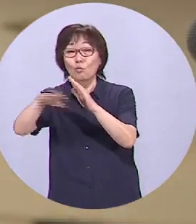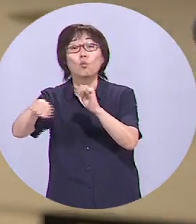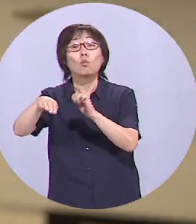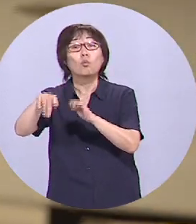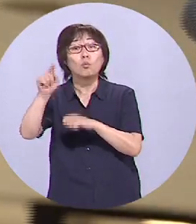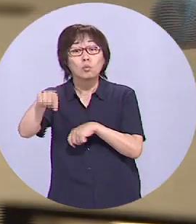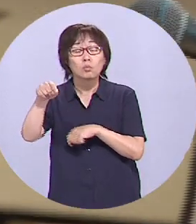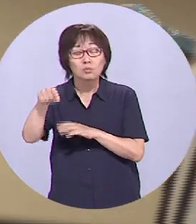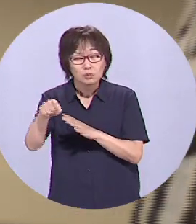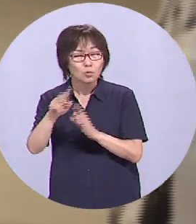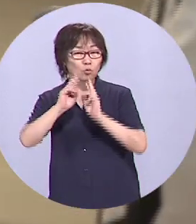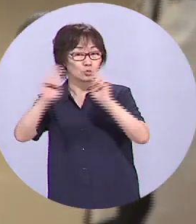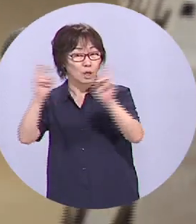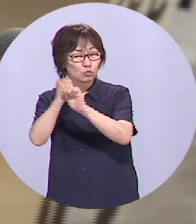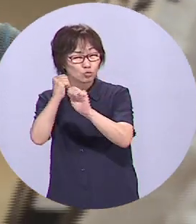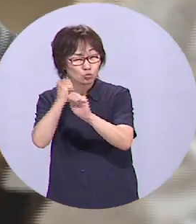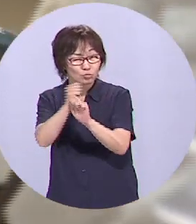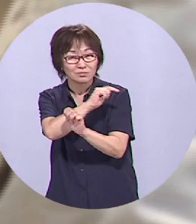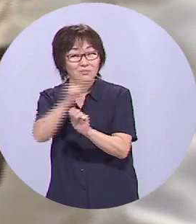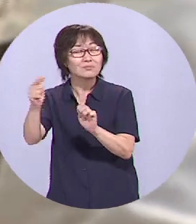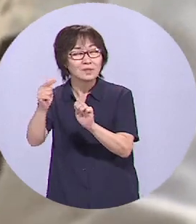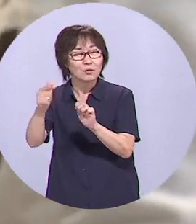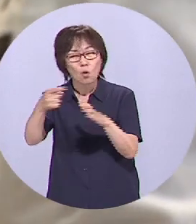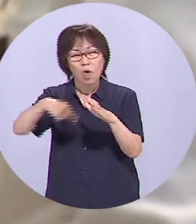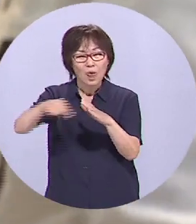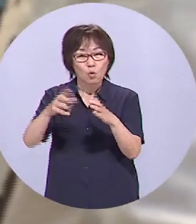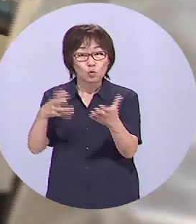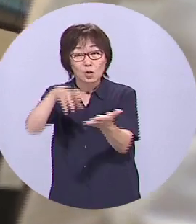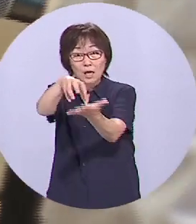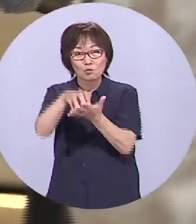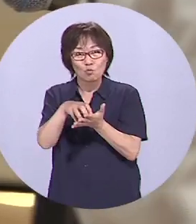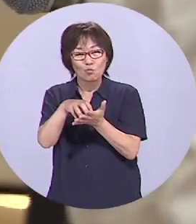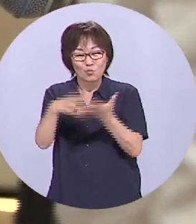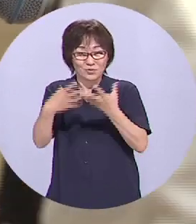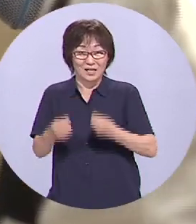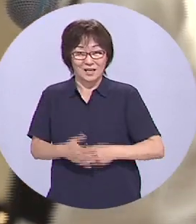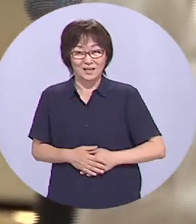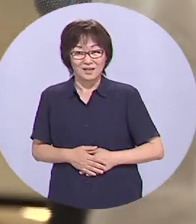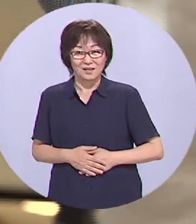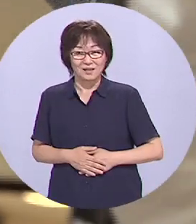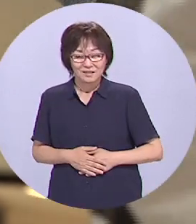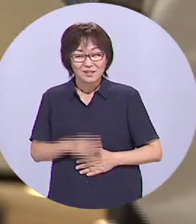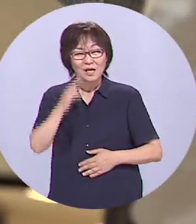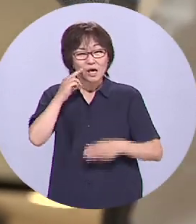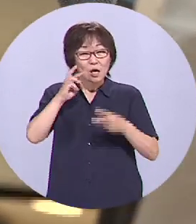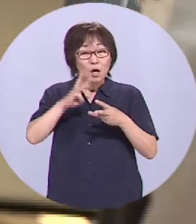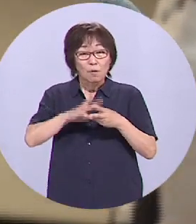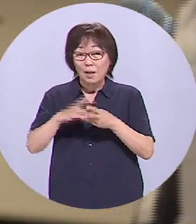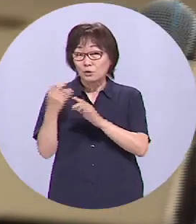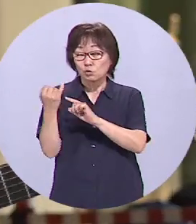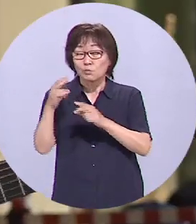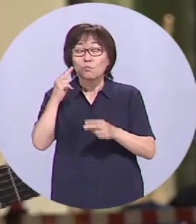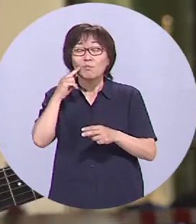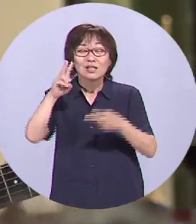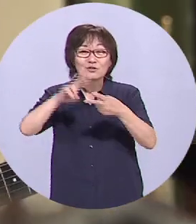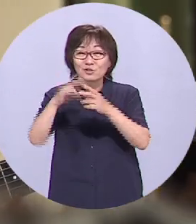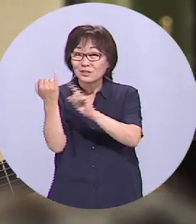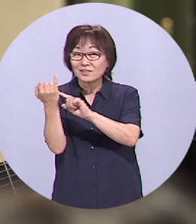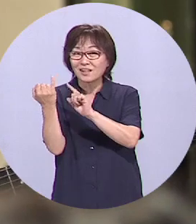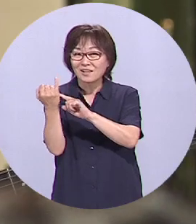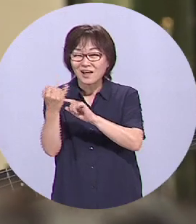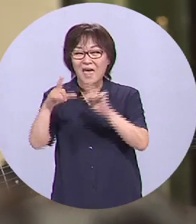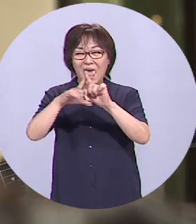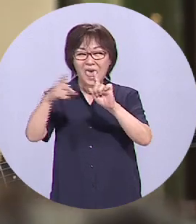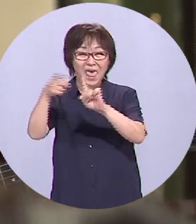大賞作曲賞を受賞しました。実は番組 MC の松井さんが AKB 時代に歌った楽曲も作